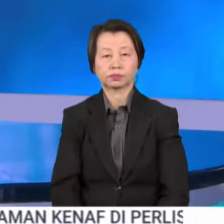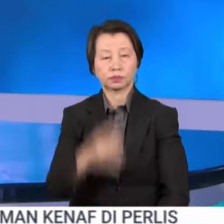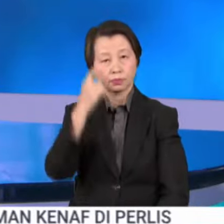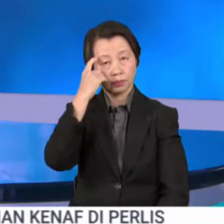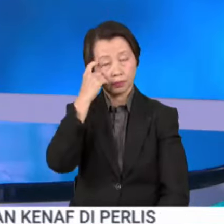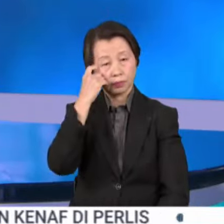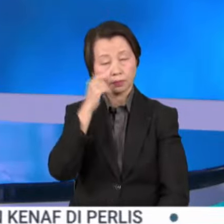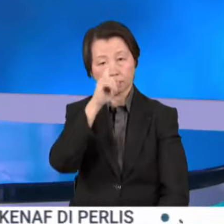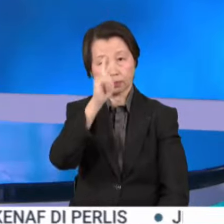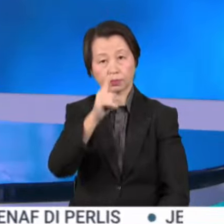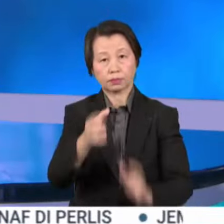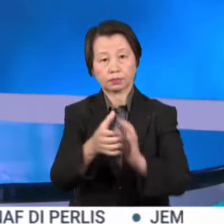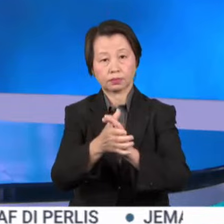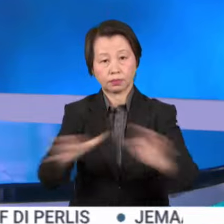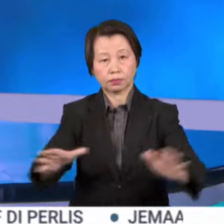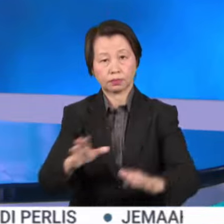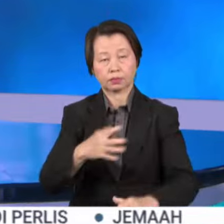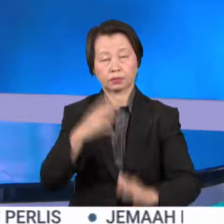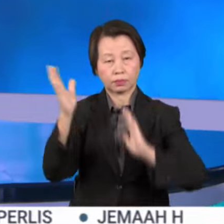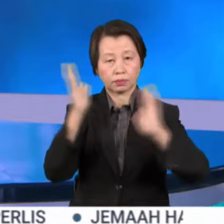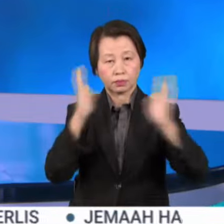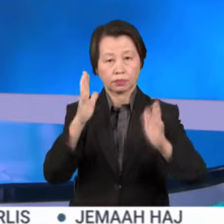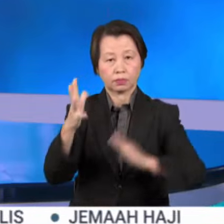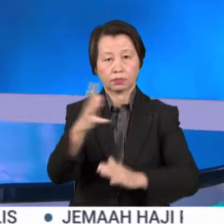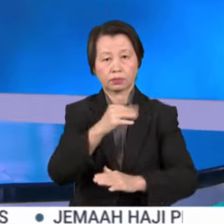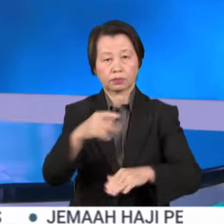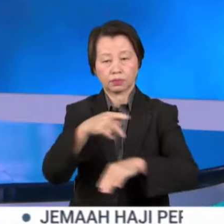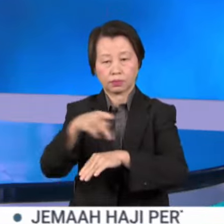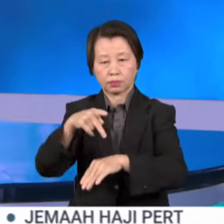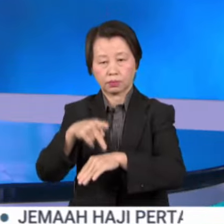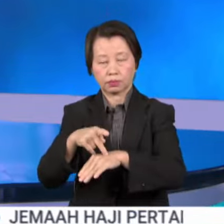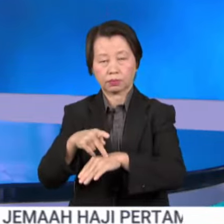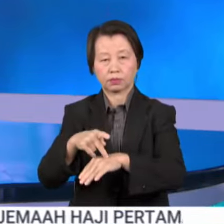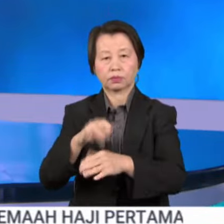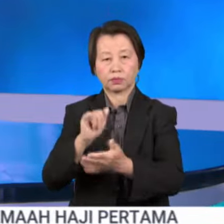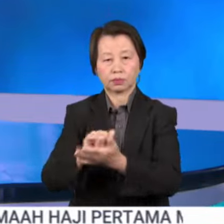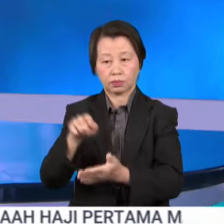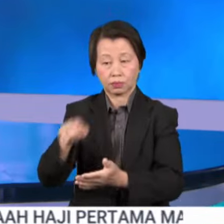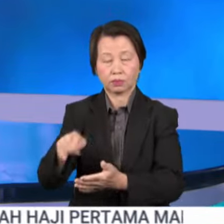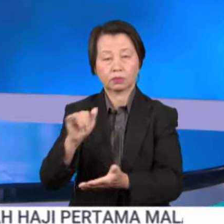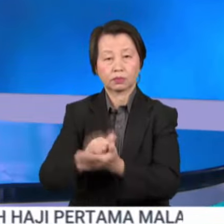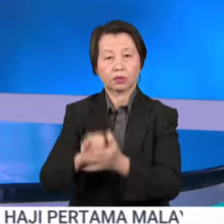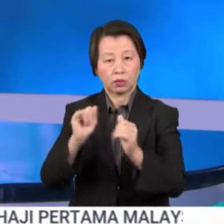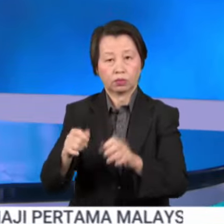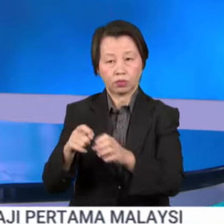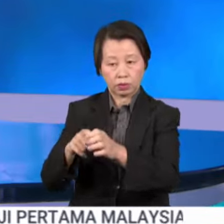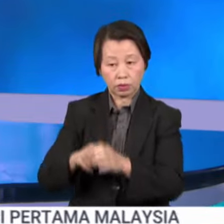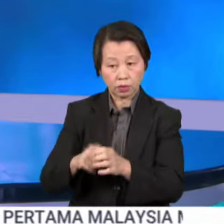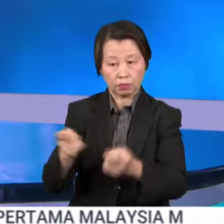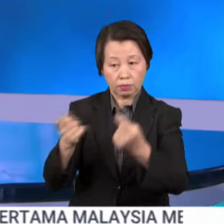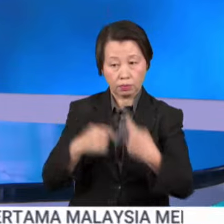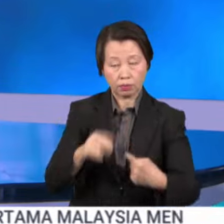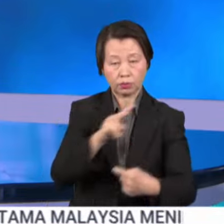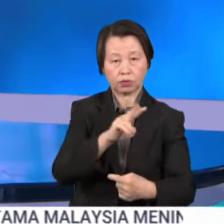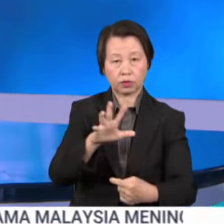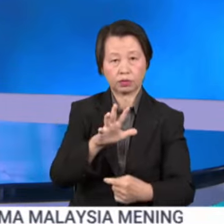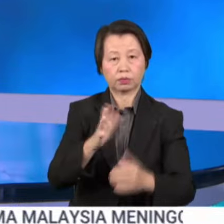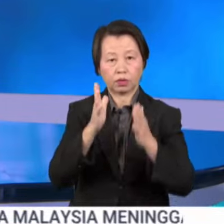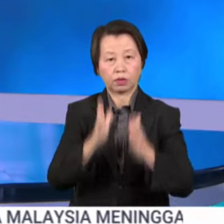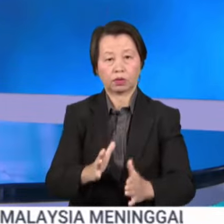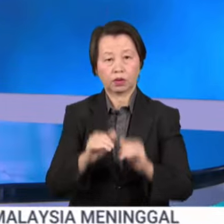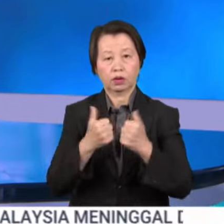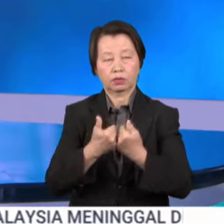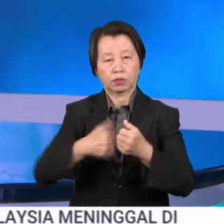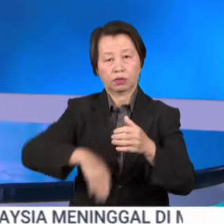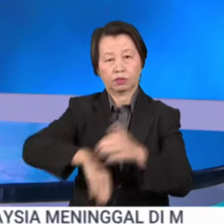Aksi persahabatan tier 1 antara Malaysia dan Kepulauan Solomon Rabu ini dijangka dapat menarik kehadiran 20,000 penonton. Persatuan